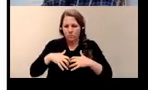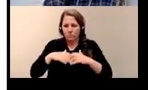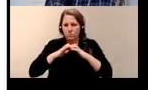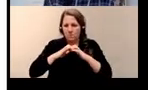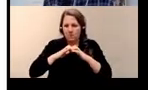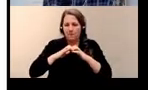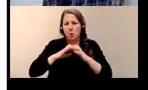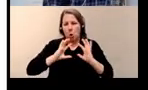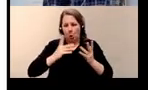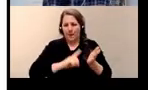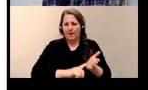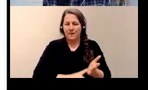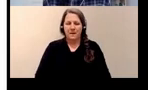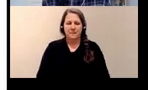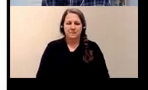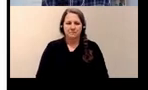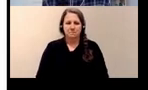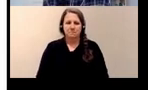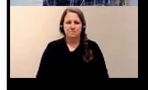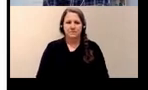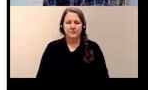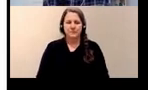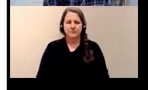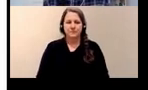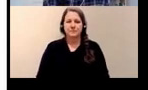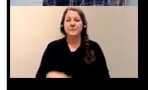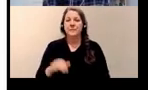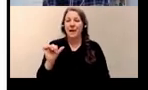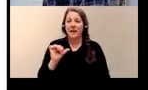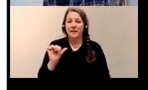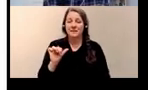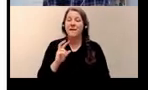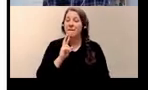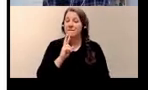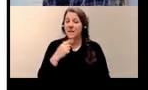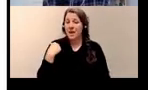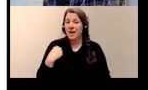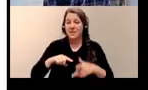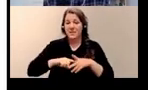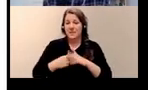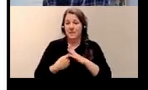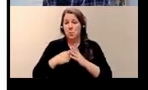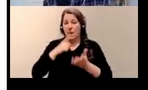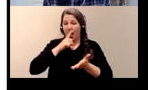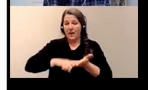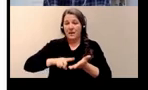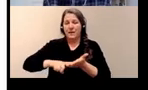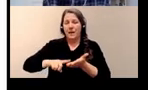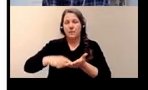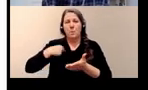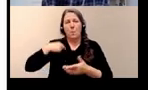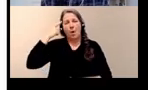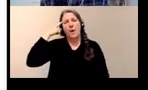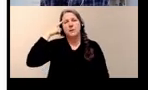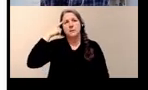Voilà, donc c'est vrai qu'au départ, quand on a commencé à travailler sur ce projet, j'avais un peu en tête l'idée que les principales